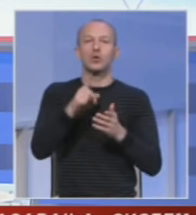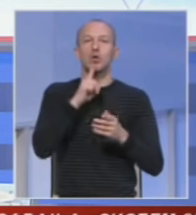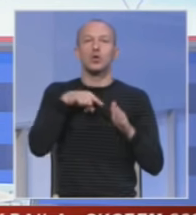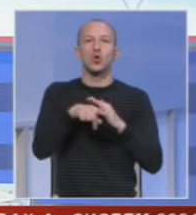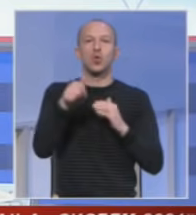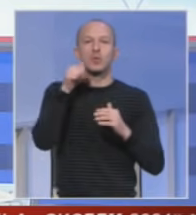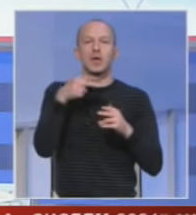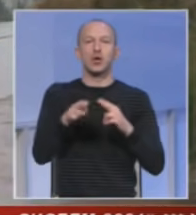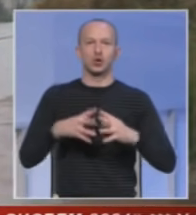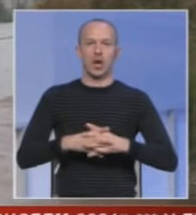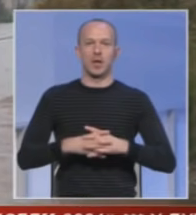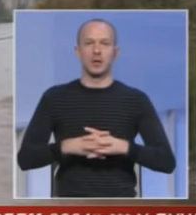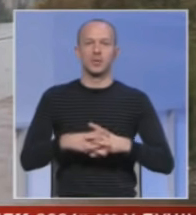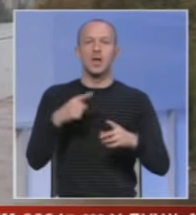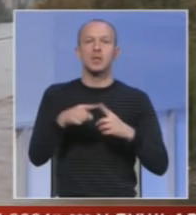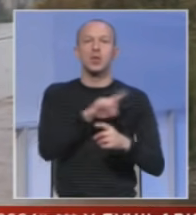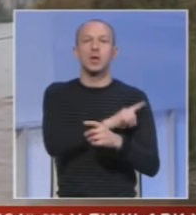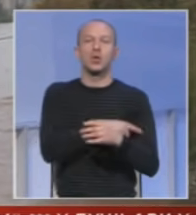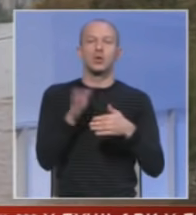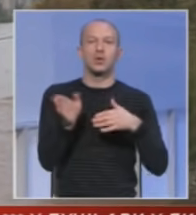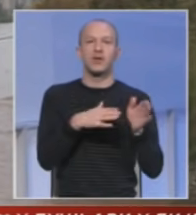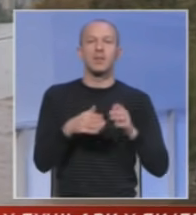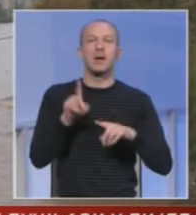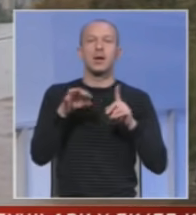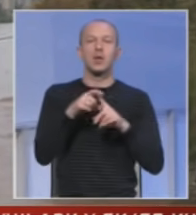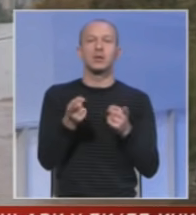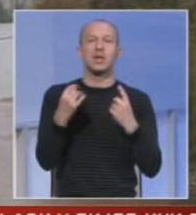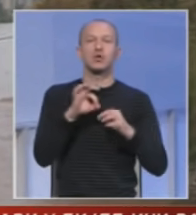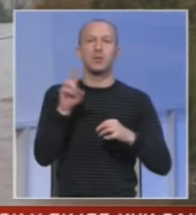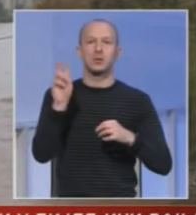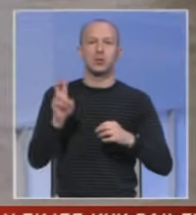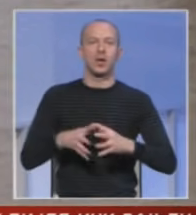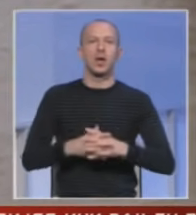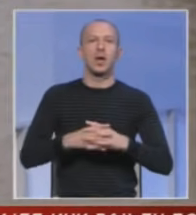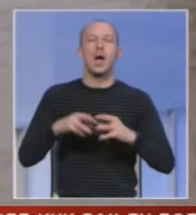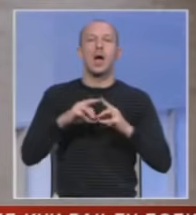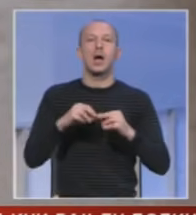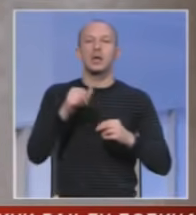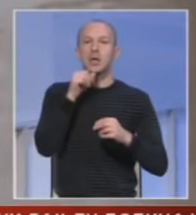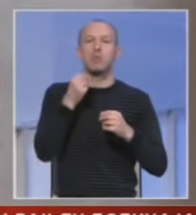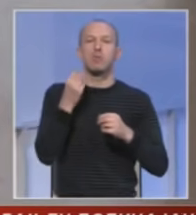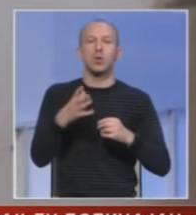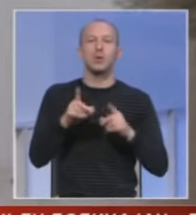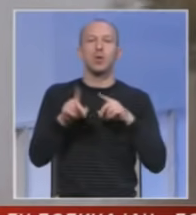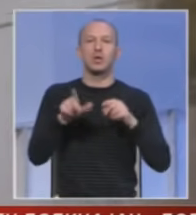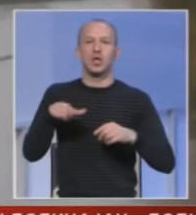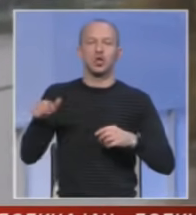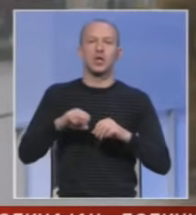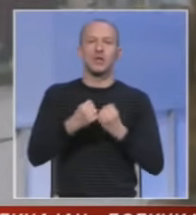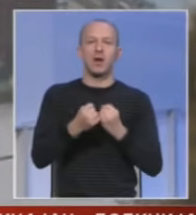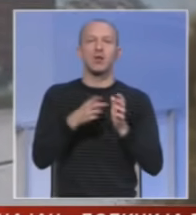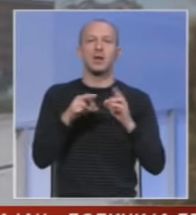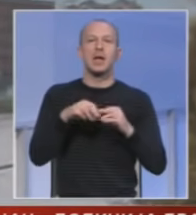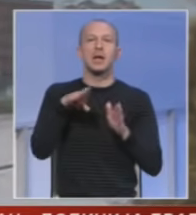tokom dana očišćeni. Zbog jakog nevremena neka od sela su bez struje, a zabilježeni su i brojni pojedinačni kvarovi